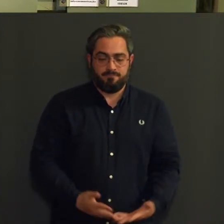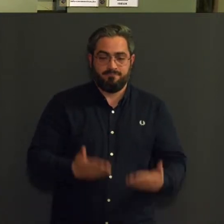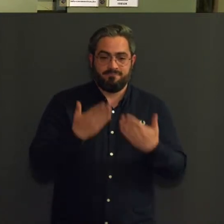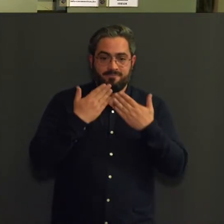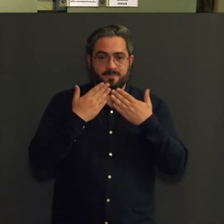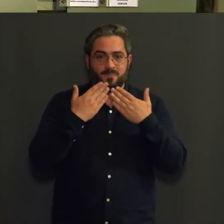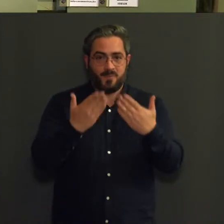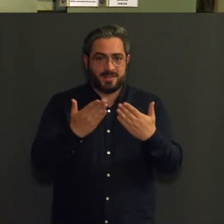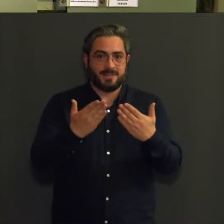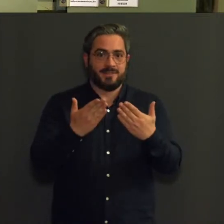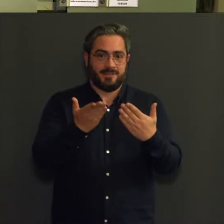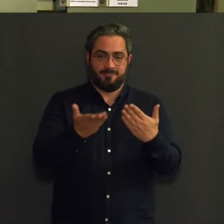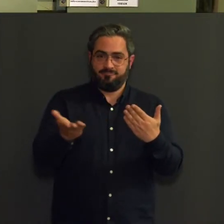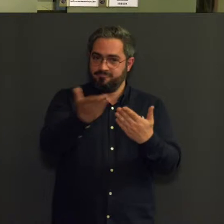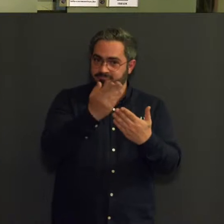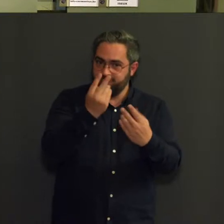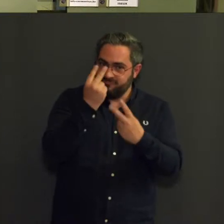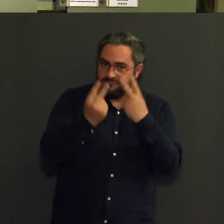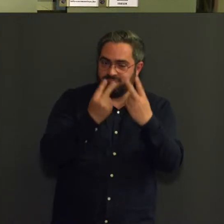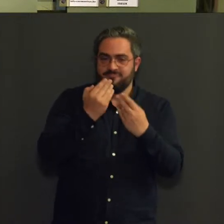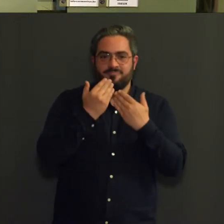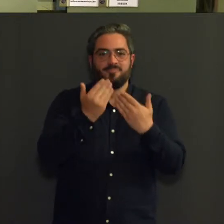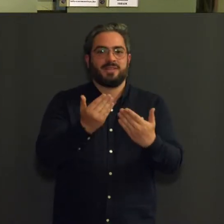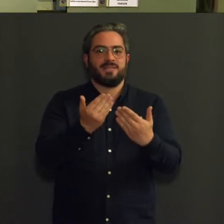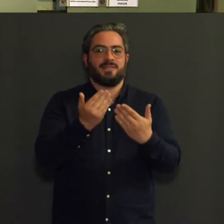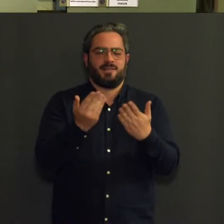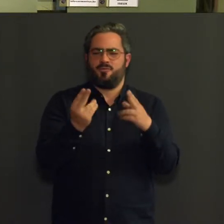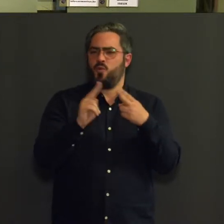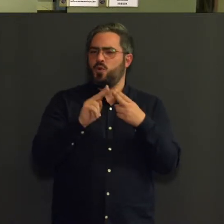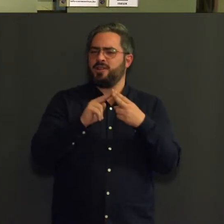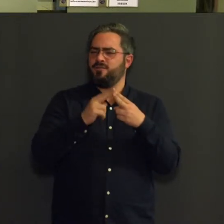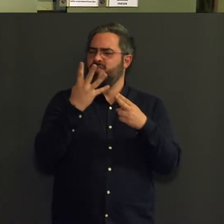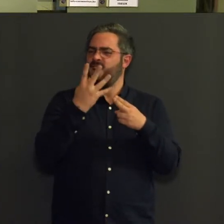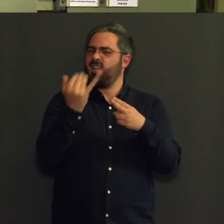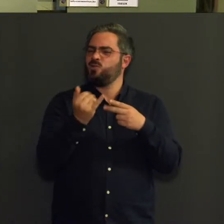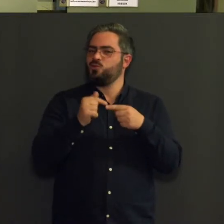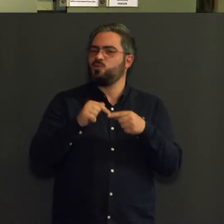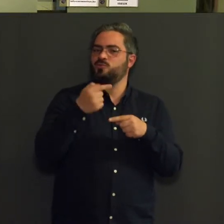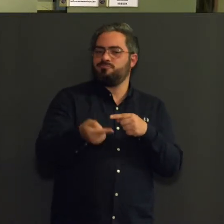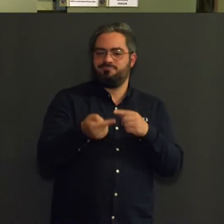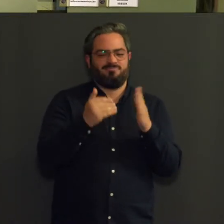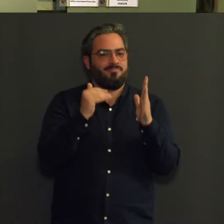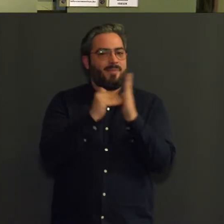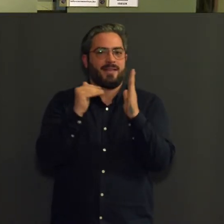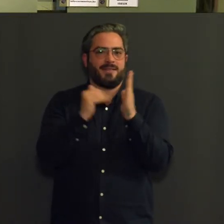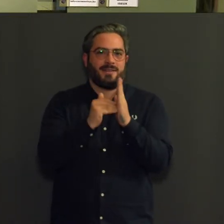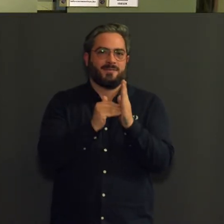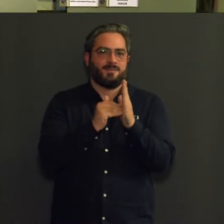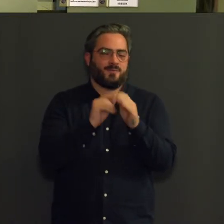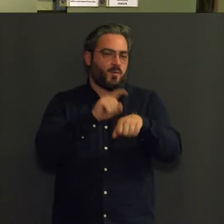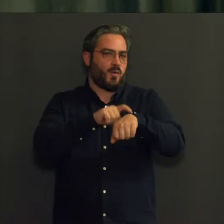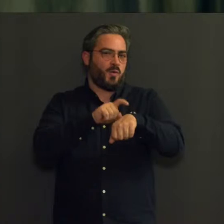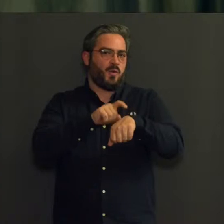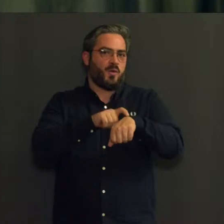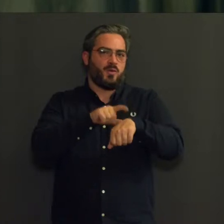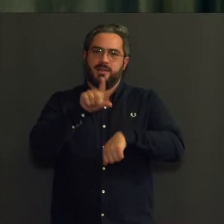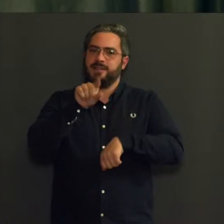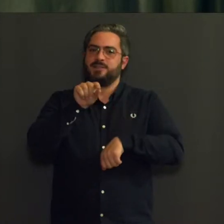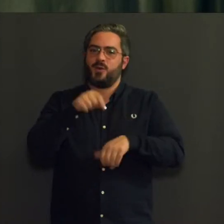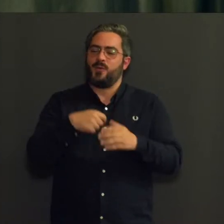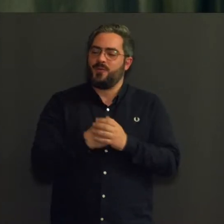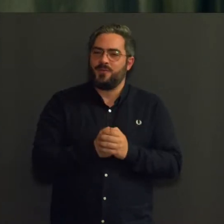Merci beaucoup pour votre attention. On se retrouve déjà dans 4 jours, c'est mardi prochain à 10h,